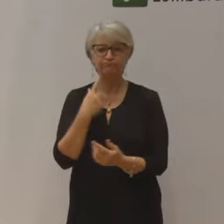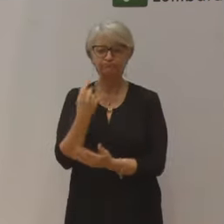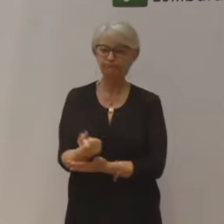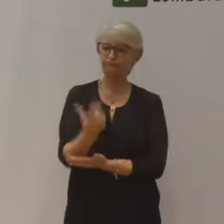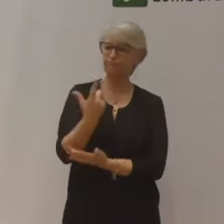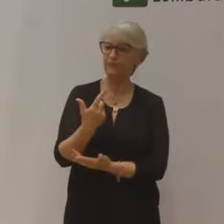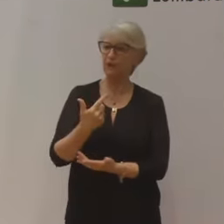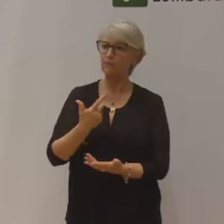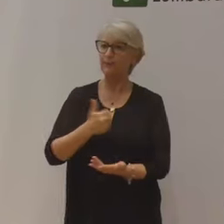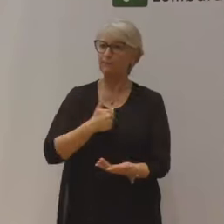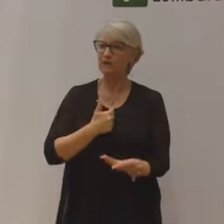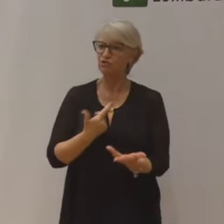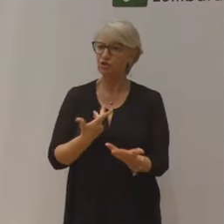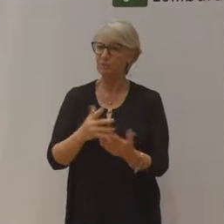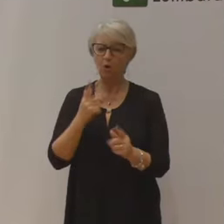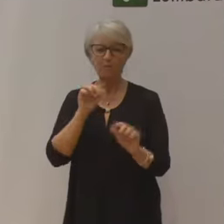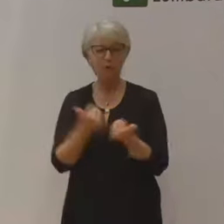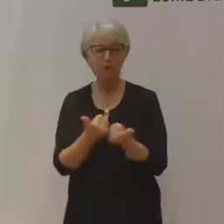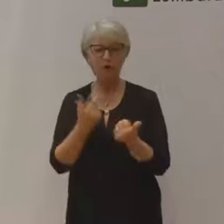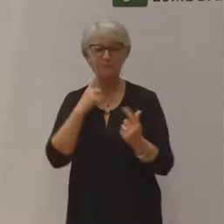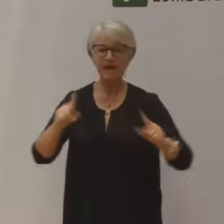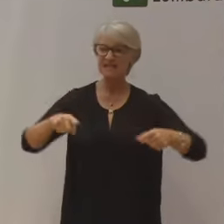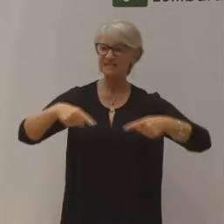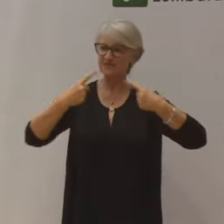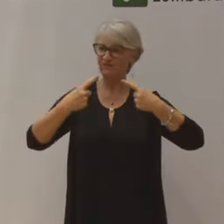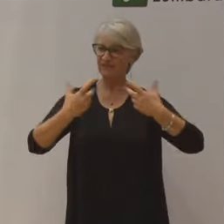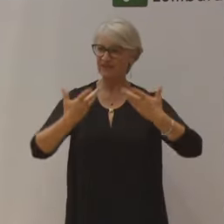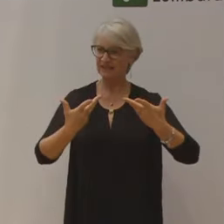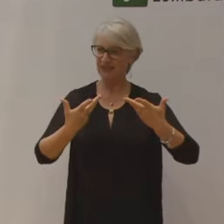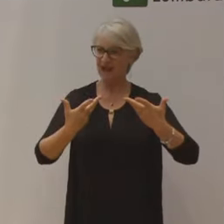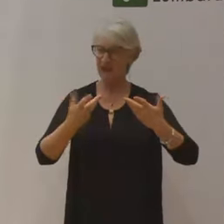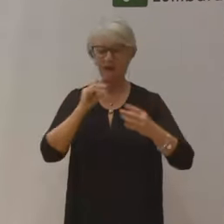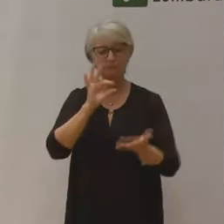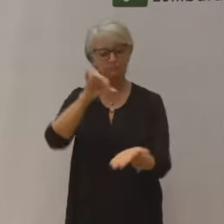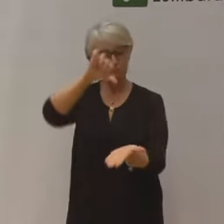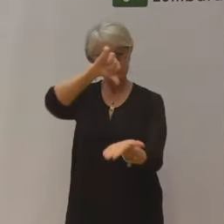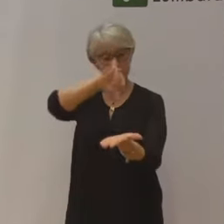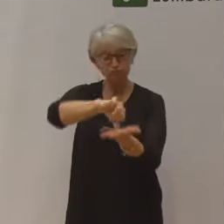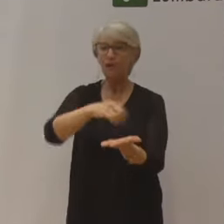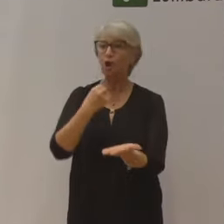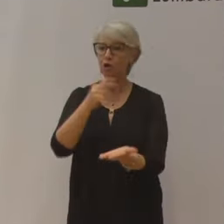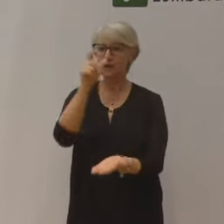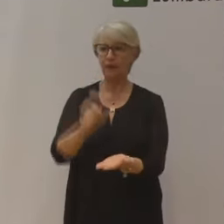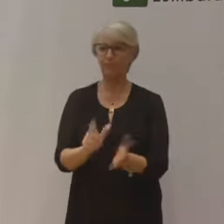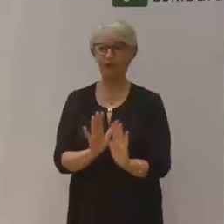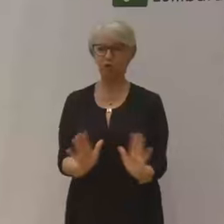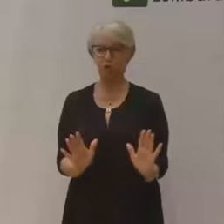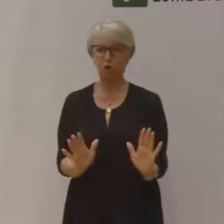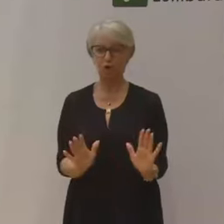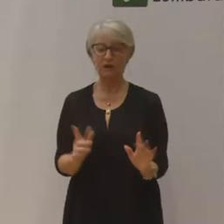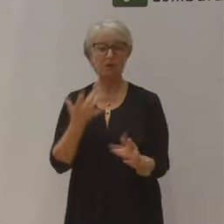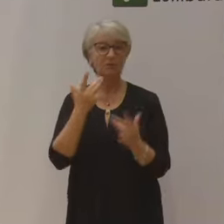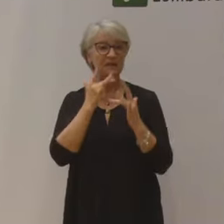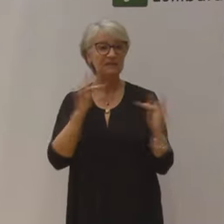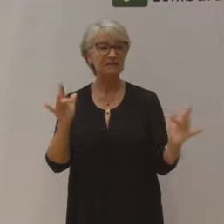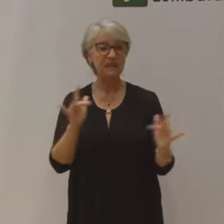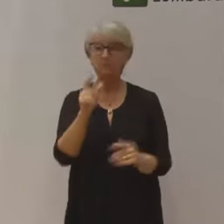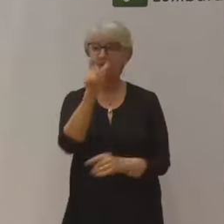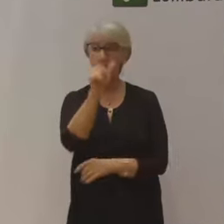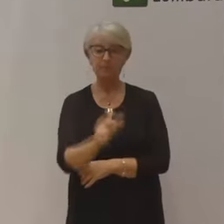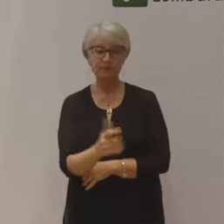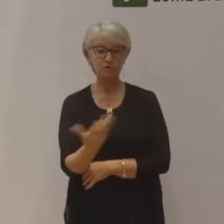essere sia una sfida culturale, ovvero quella di mettere al centro la persona non come semplice soggetto